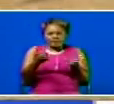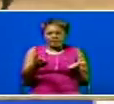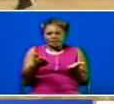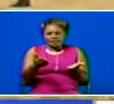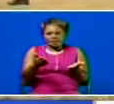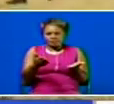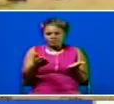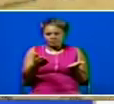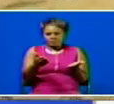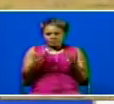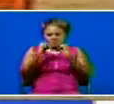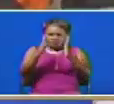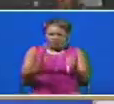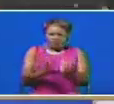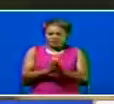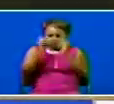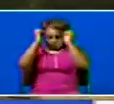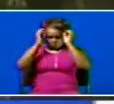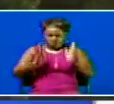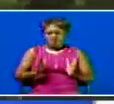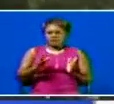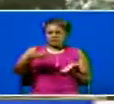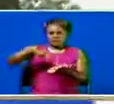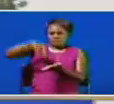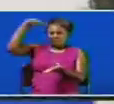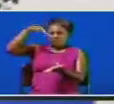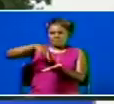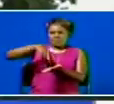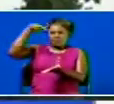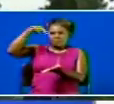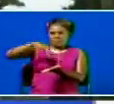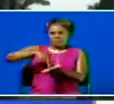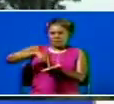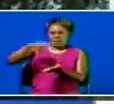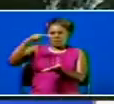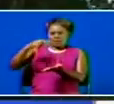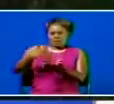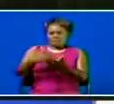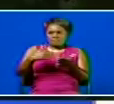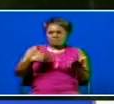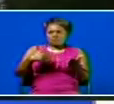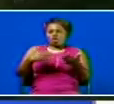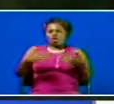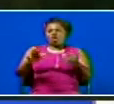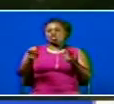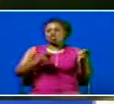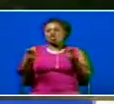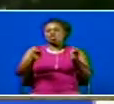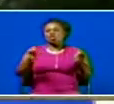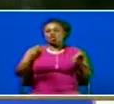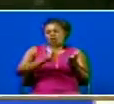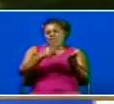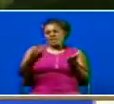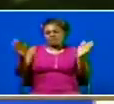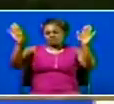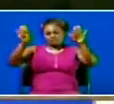hao ambao ni mkufunzi na mwanafunzi walikuwa kiruka kwenye parachuti moja kabla ya kupoteza udhibiti na kuanguka kwenye bonde.